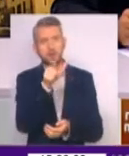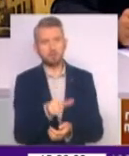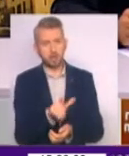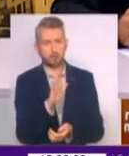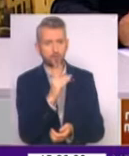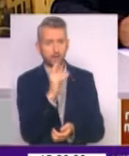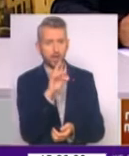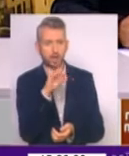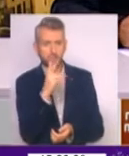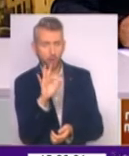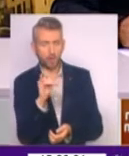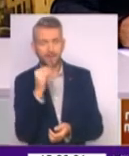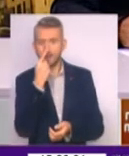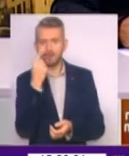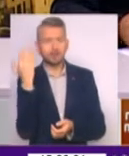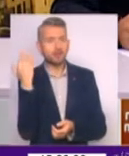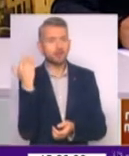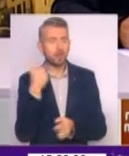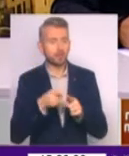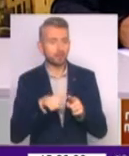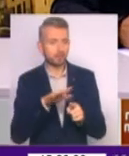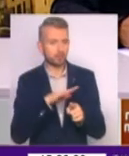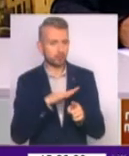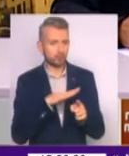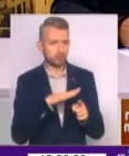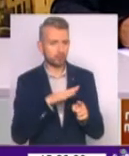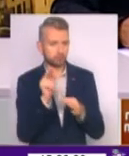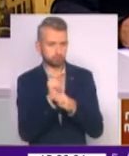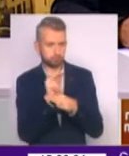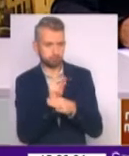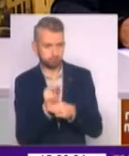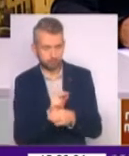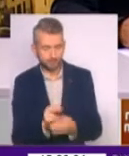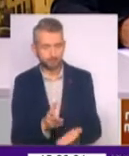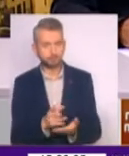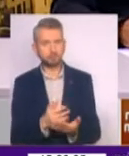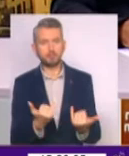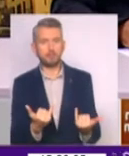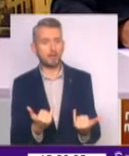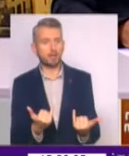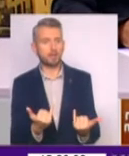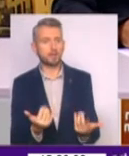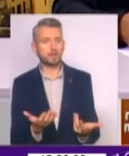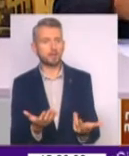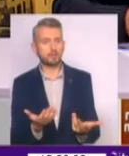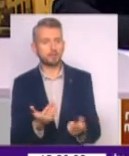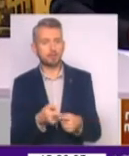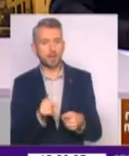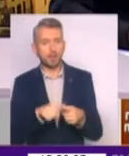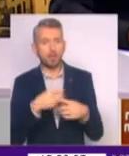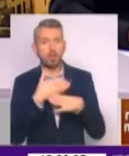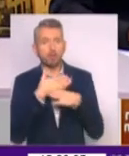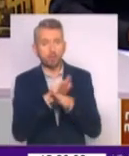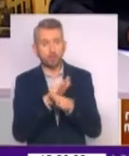Володимира Каретка. І нещодавно це було полагоджено. Тобто наразі цієї тріщини